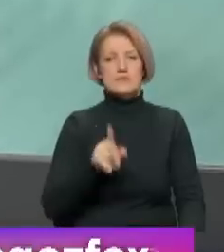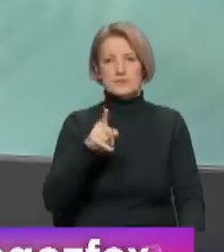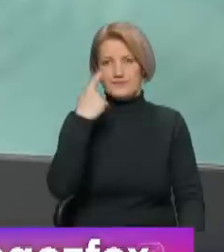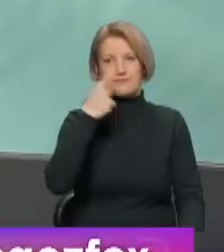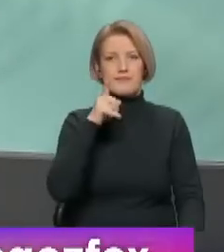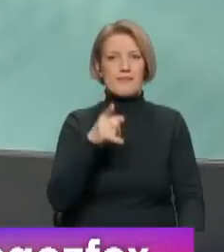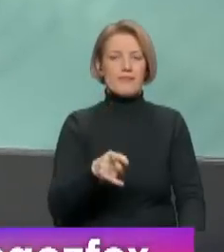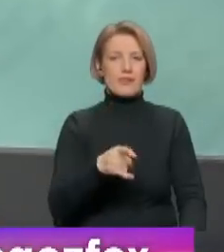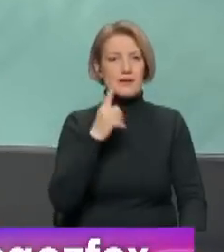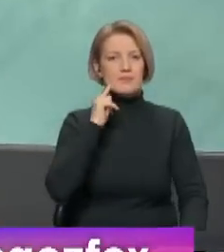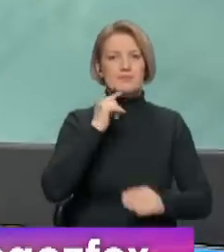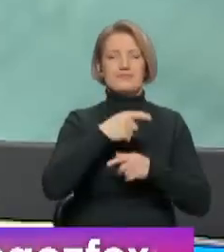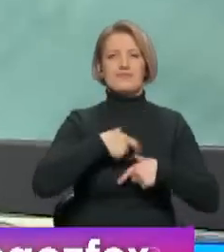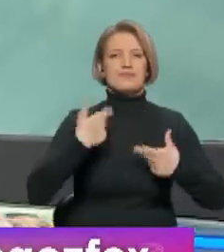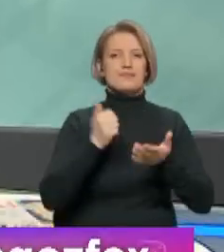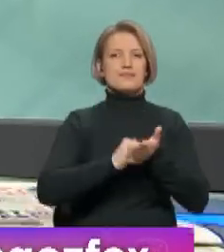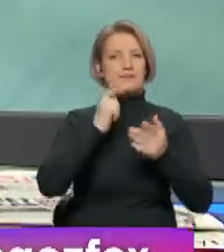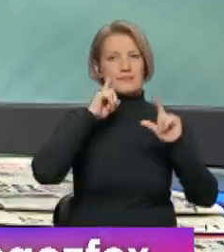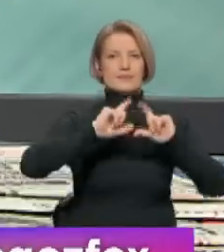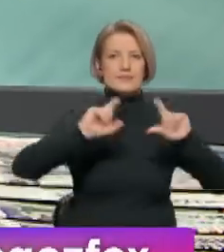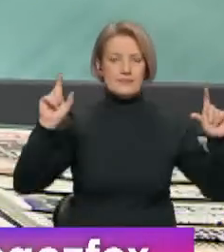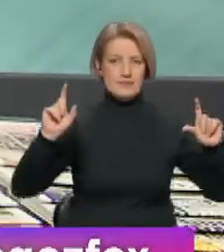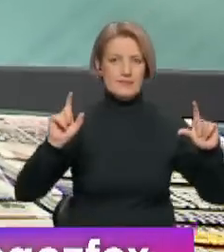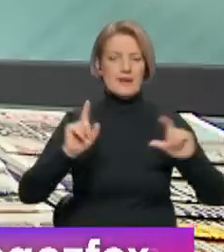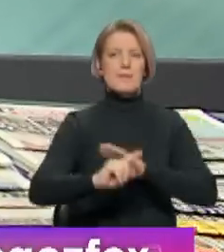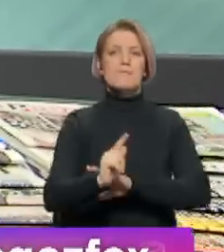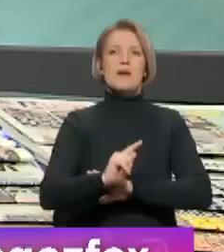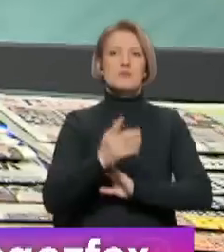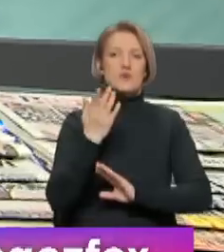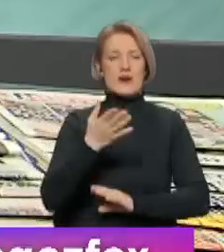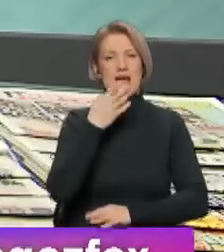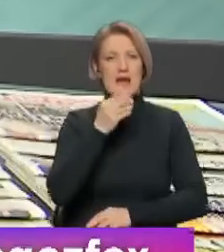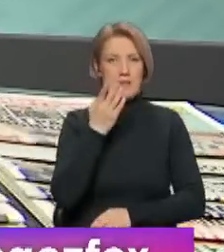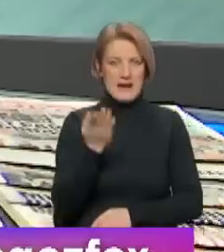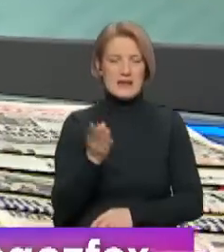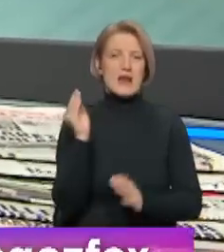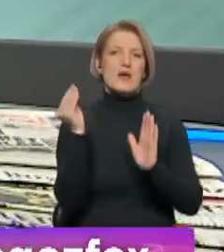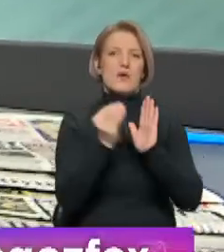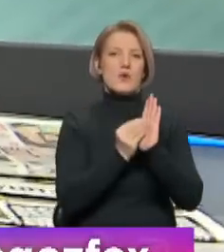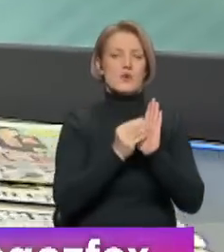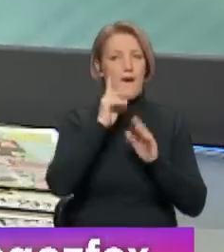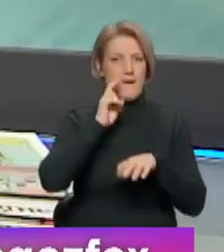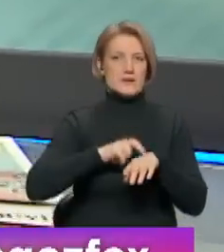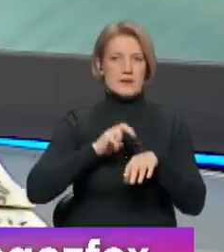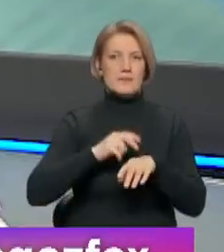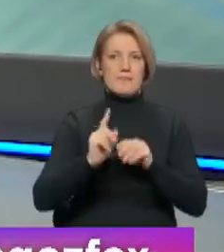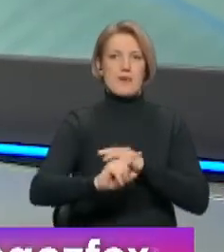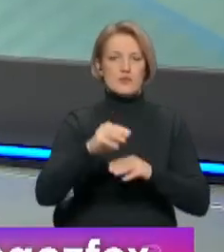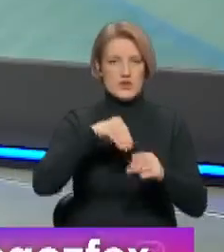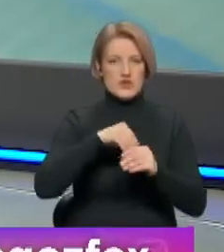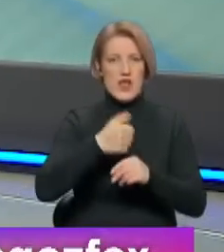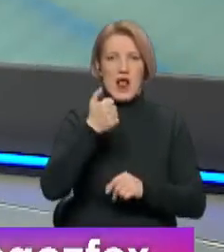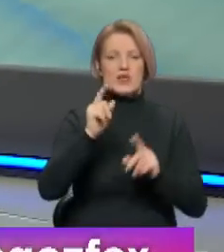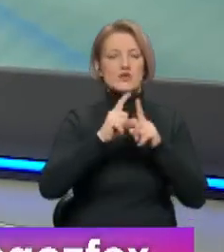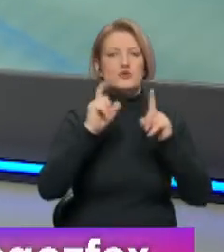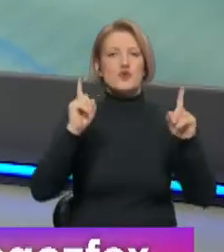o yüzden de Milli Gazete manşetine memurları emekleri koydu ve hatırlatıyor memurlar için 6